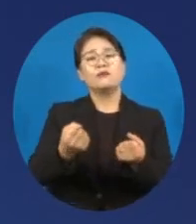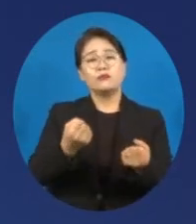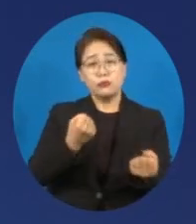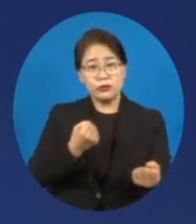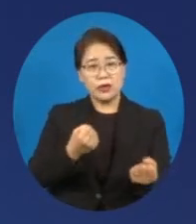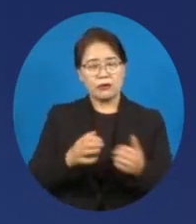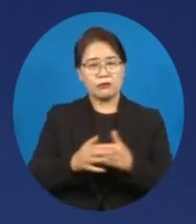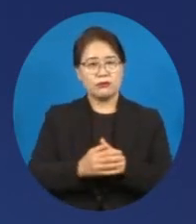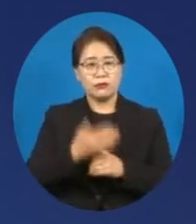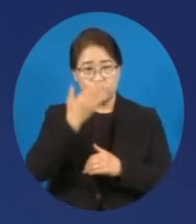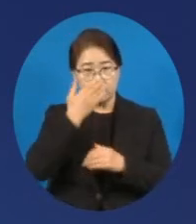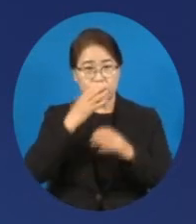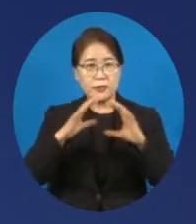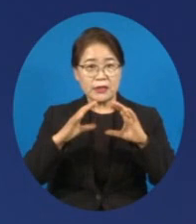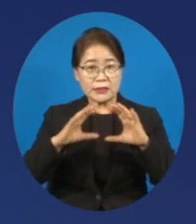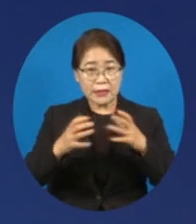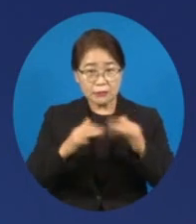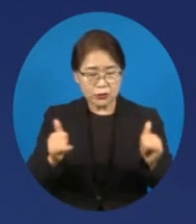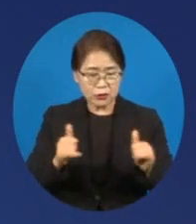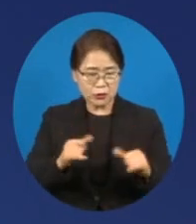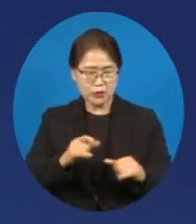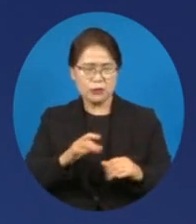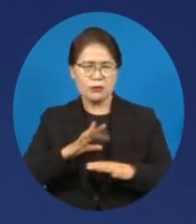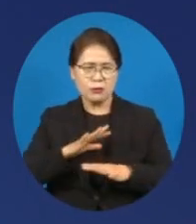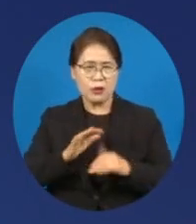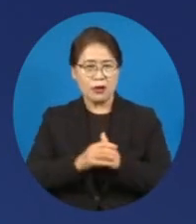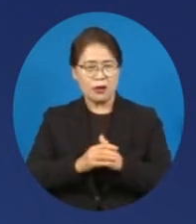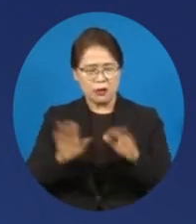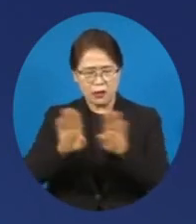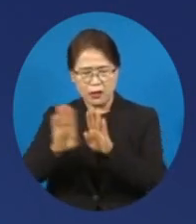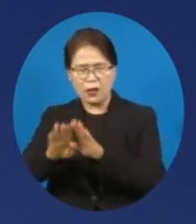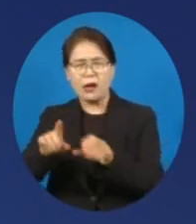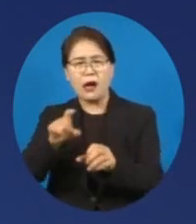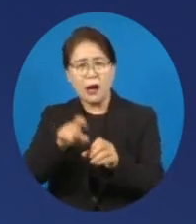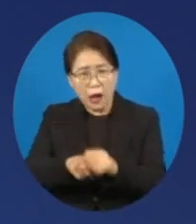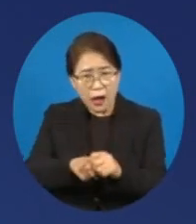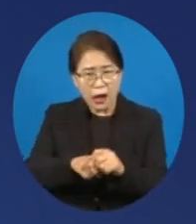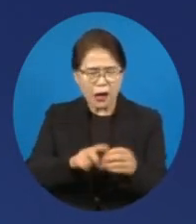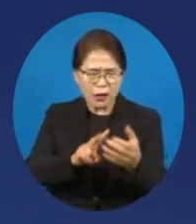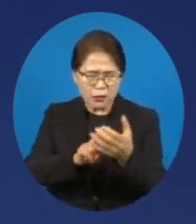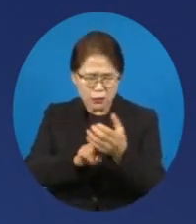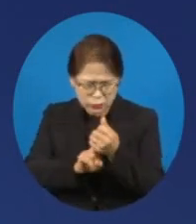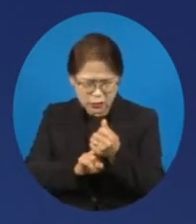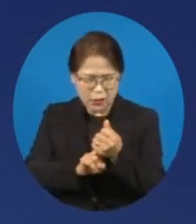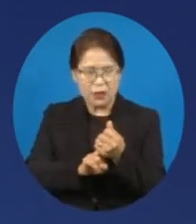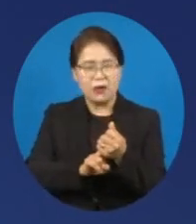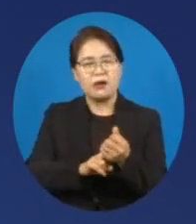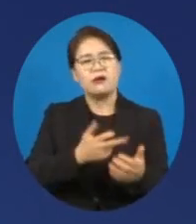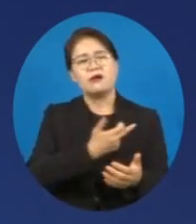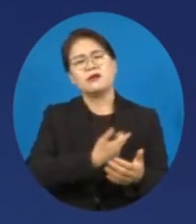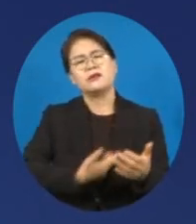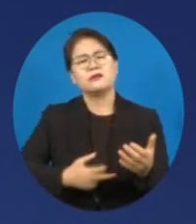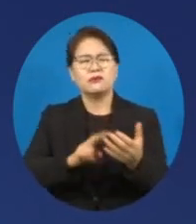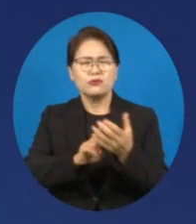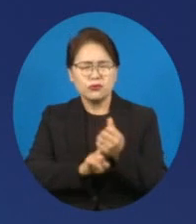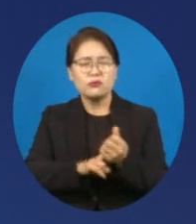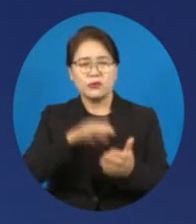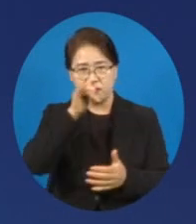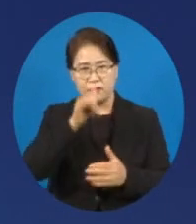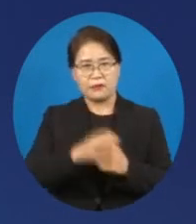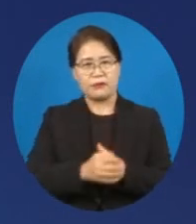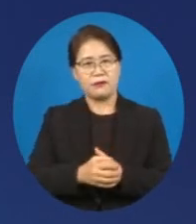유대인들이 무서워서 문을 꼭꼭 걸어 잠그고 제자들은 숨어 있었다는 얘기죠